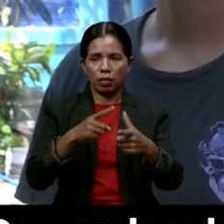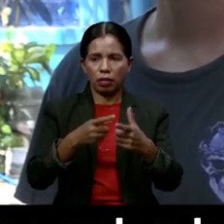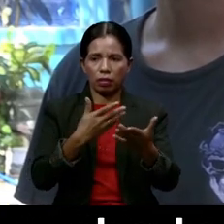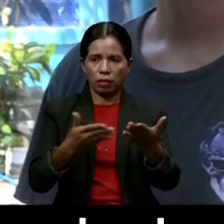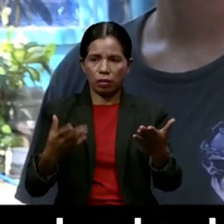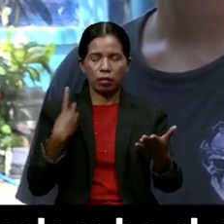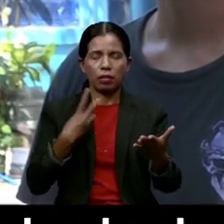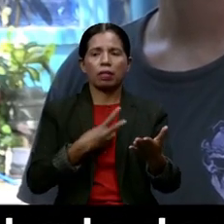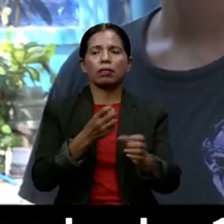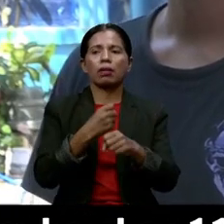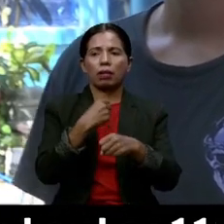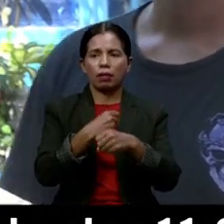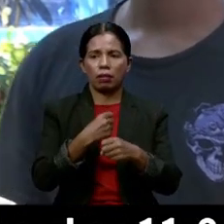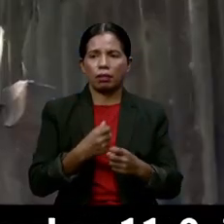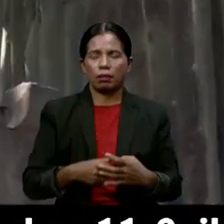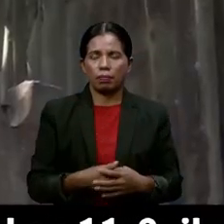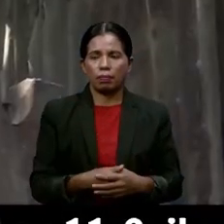nebe mita tu halau.